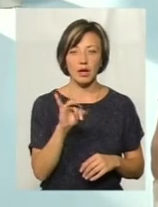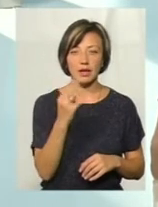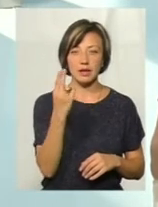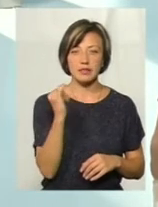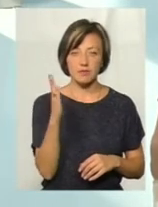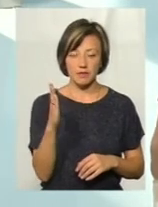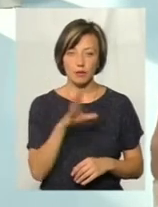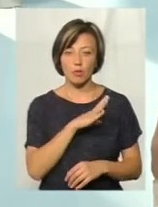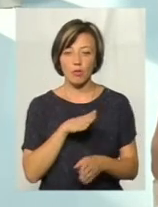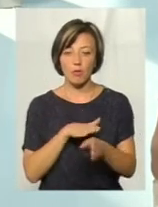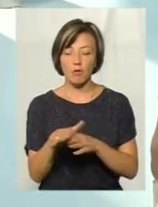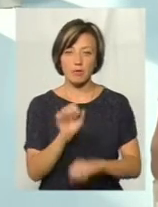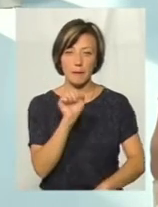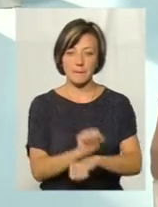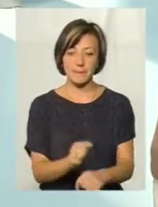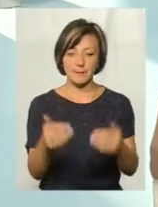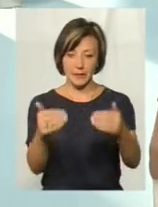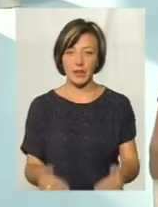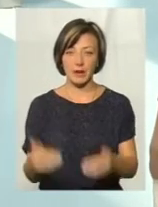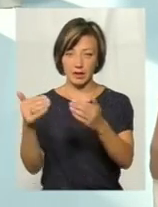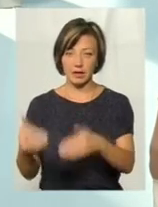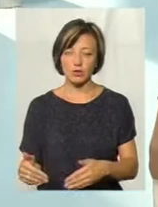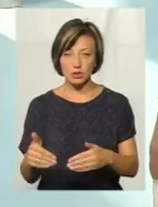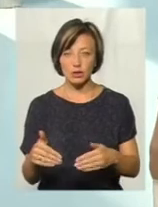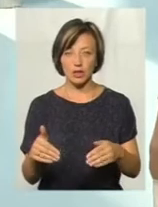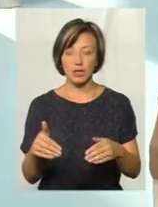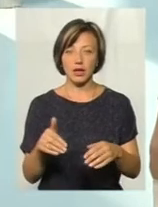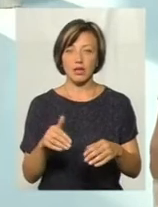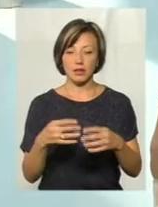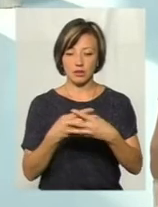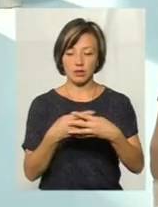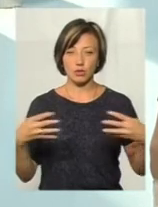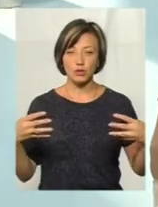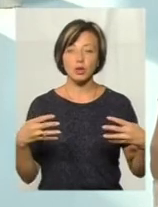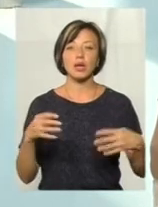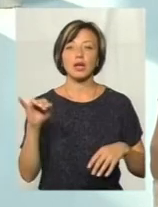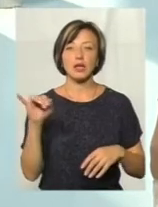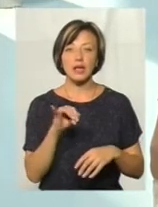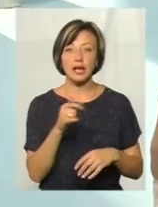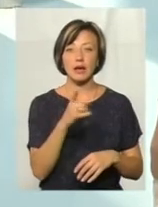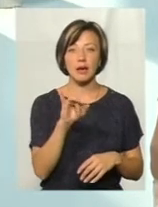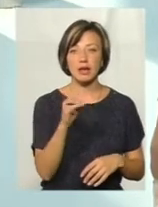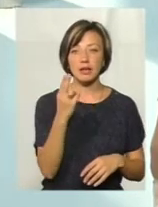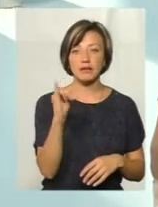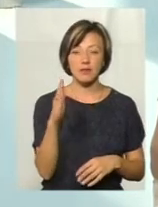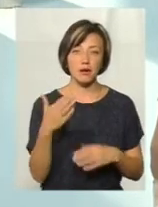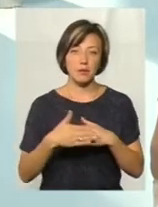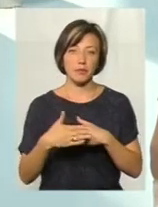були перекляті шлюзи гідротехнічної споруди, а у Самотегриці, власне, якраз близько